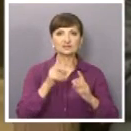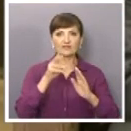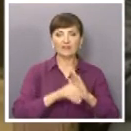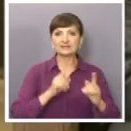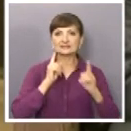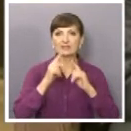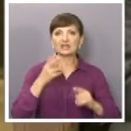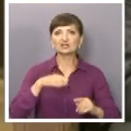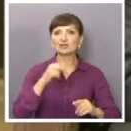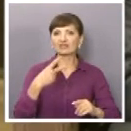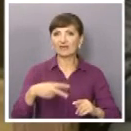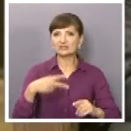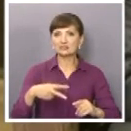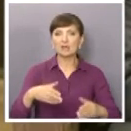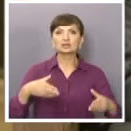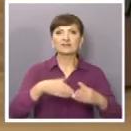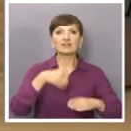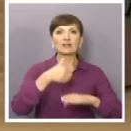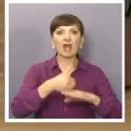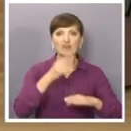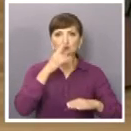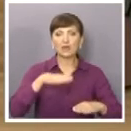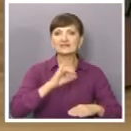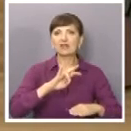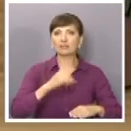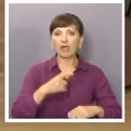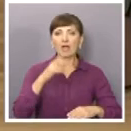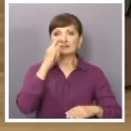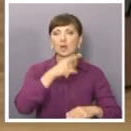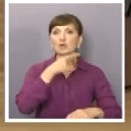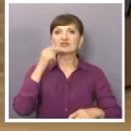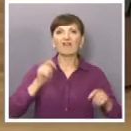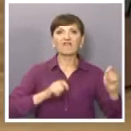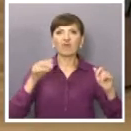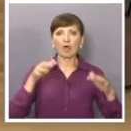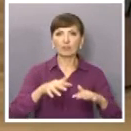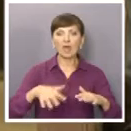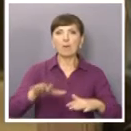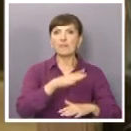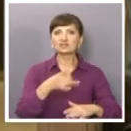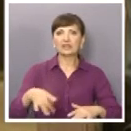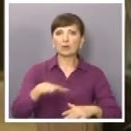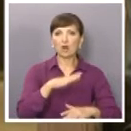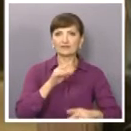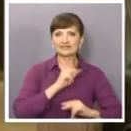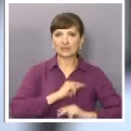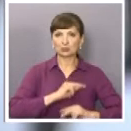саммита G20 Совета глав государств СНГ и Казахстанско-российского форума межрегионального сотрудничества.